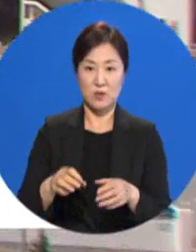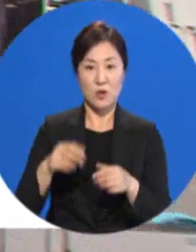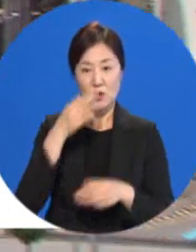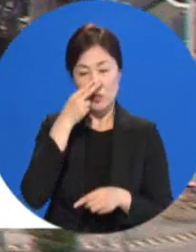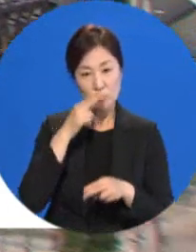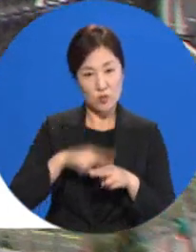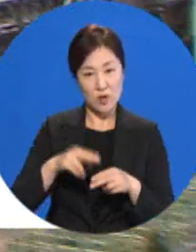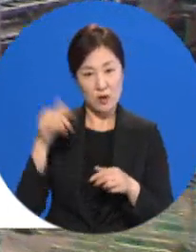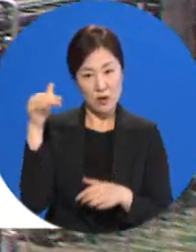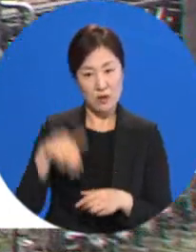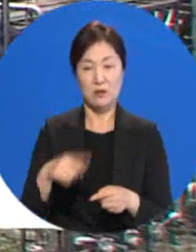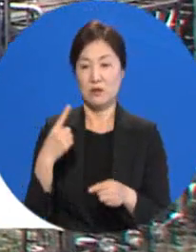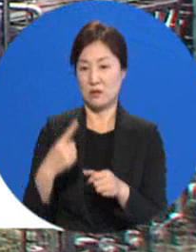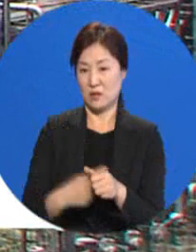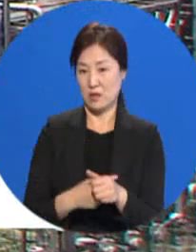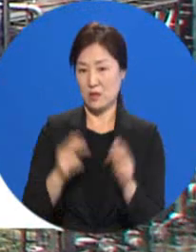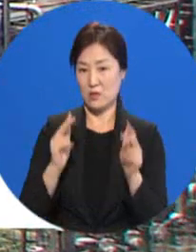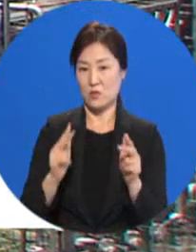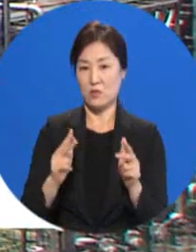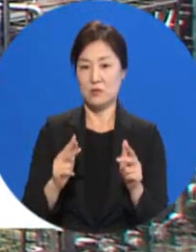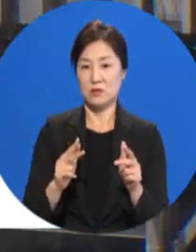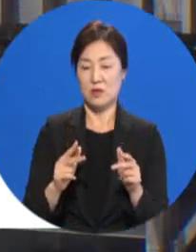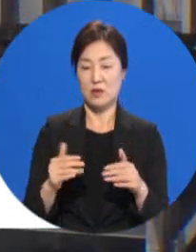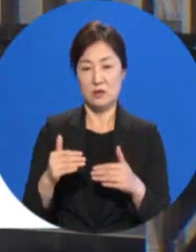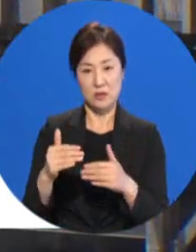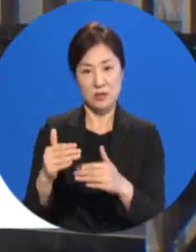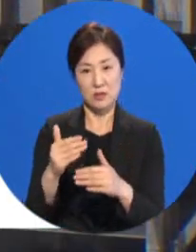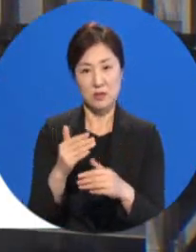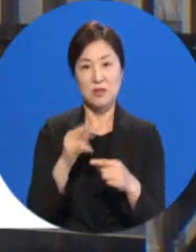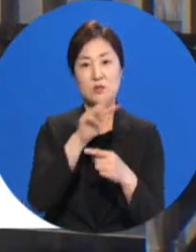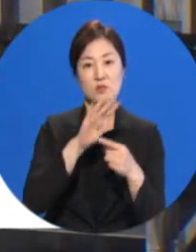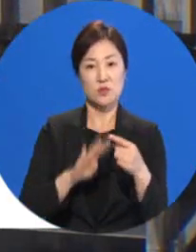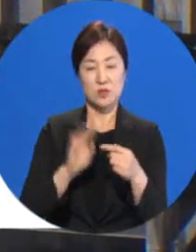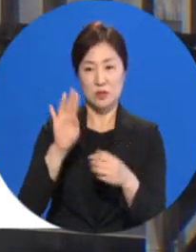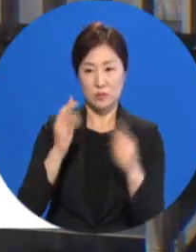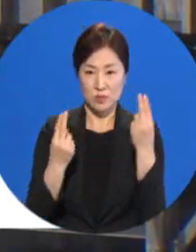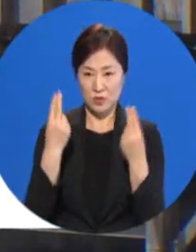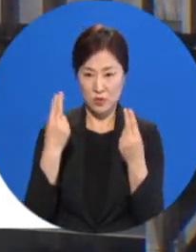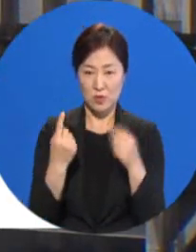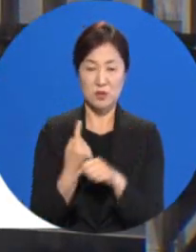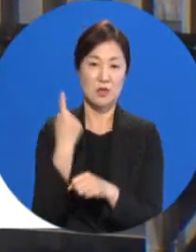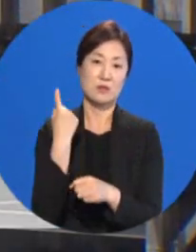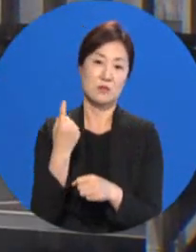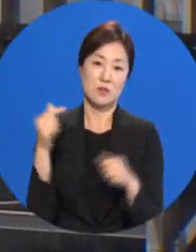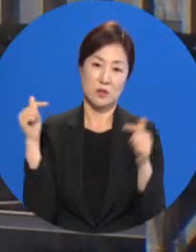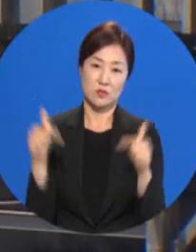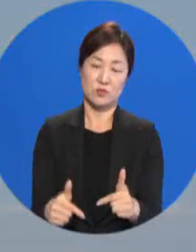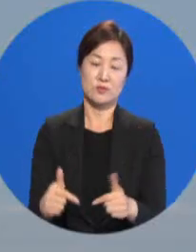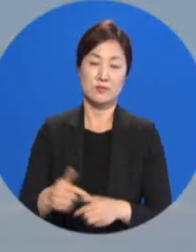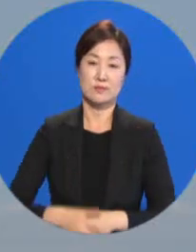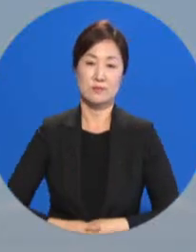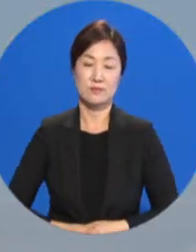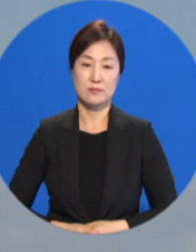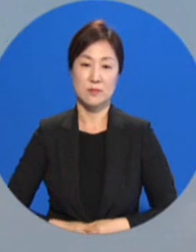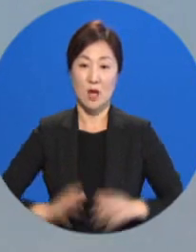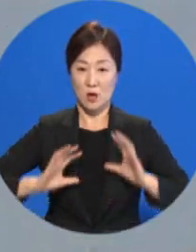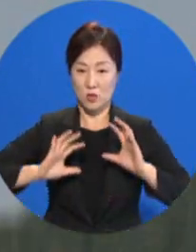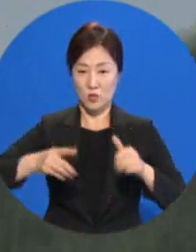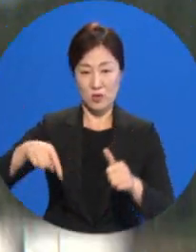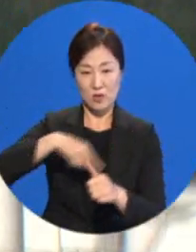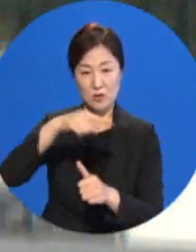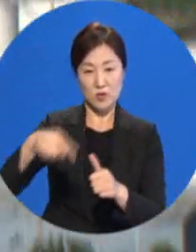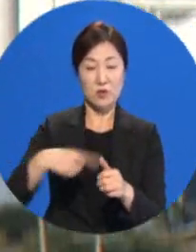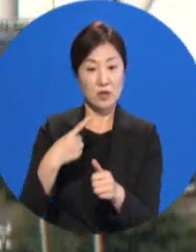공정의 대정비 작업이 진행되면서 2분기 실적은 전년에 비해 크게 감소한 것으로 알려졌습니다. 국제 정세에